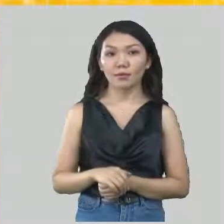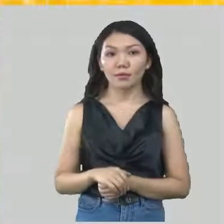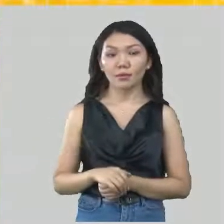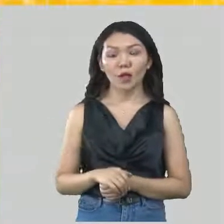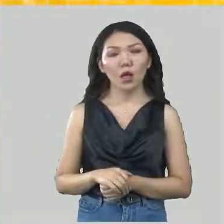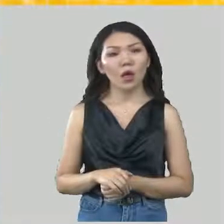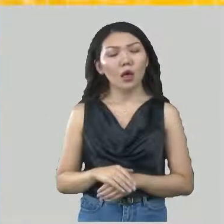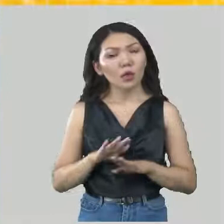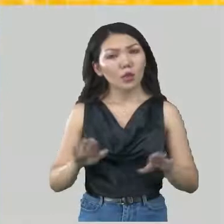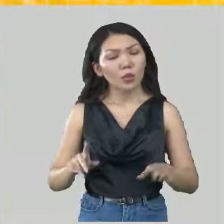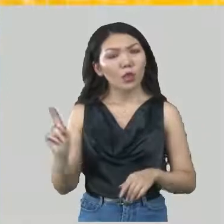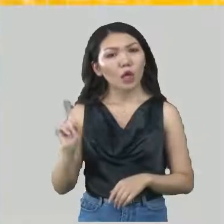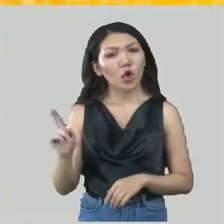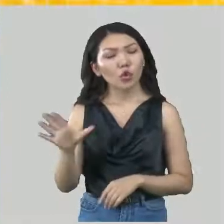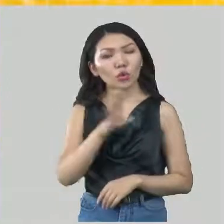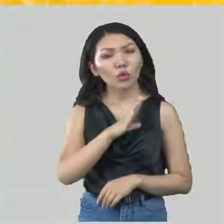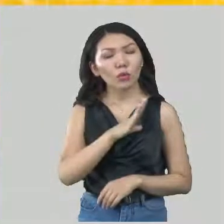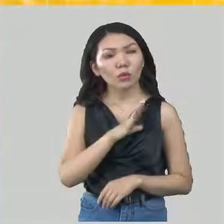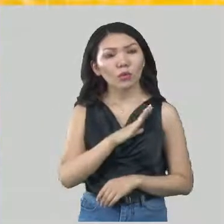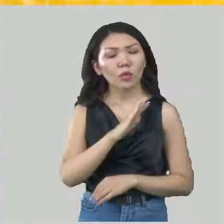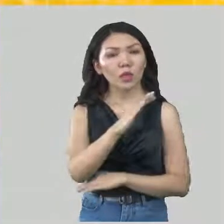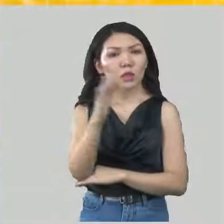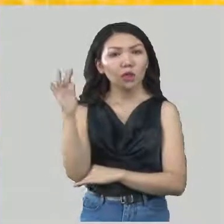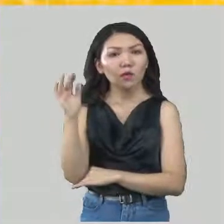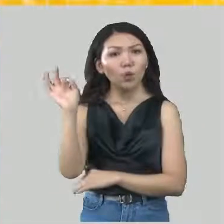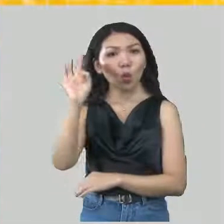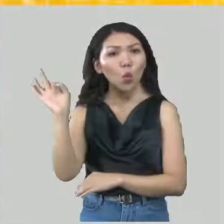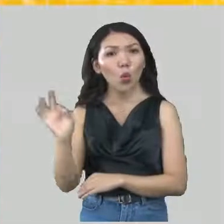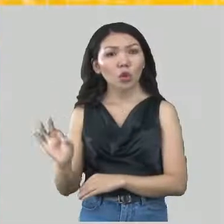Ребята, а что происходит с деревьями осенью?